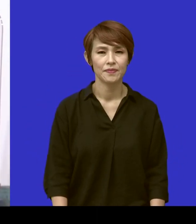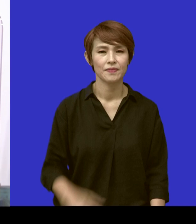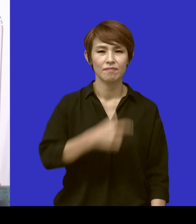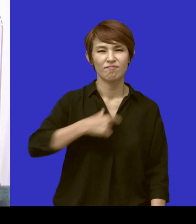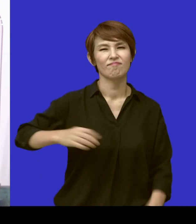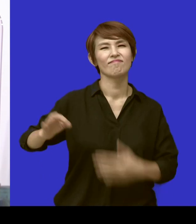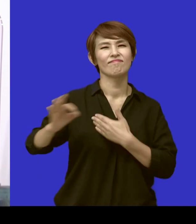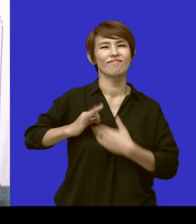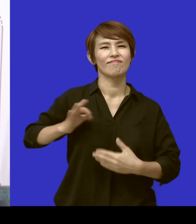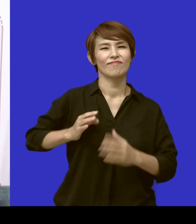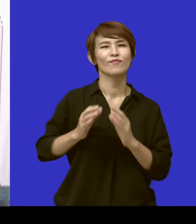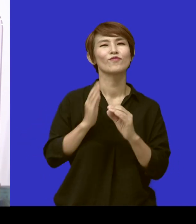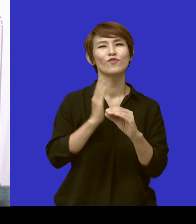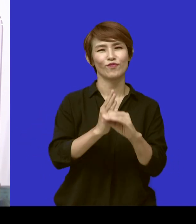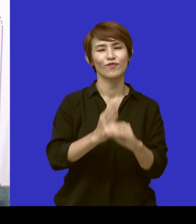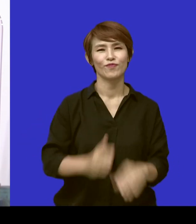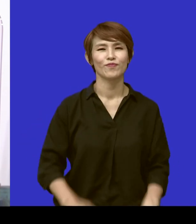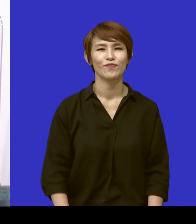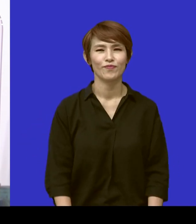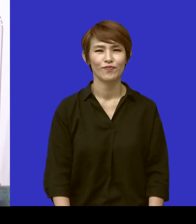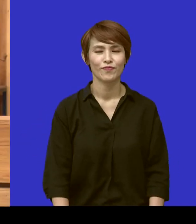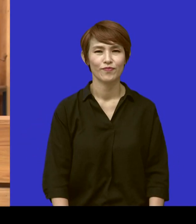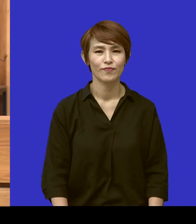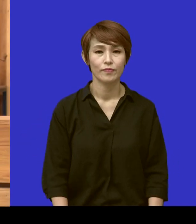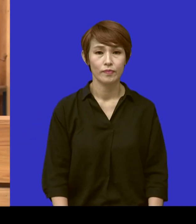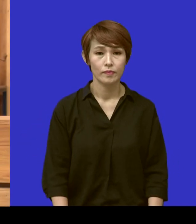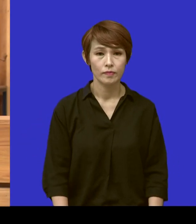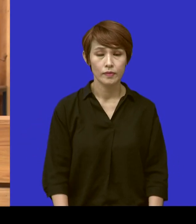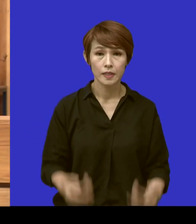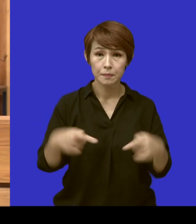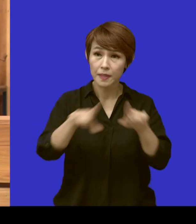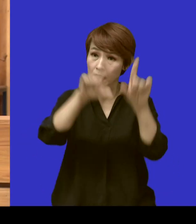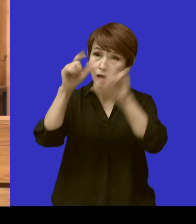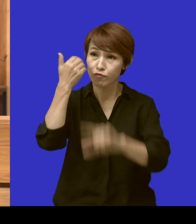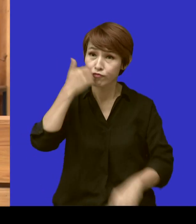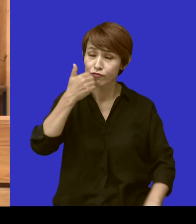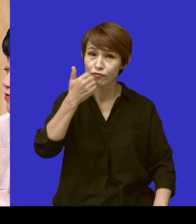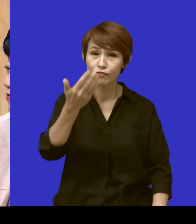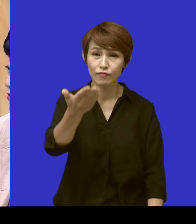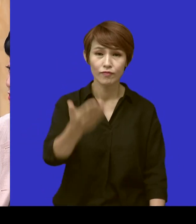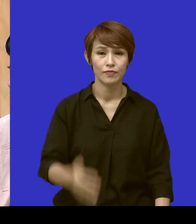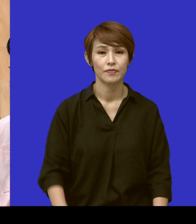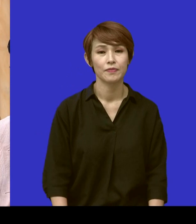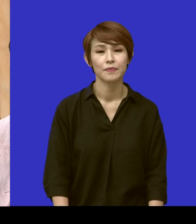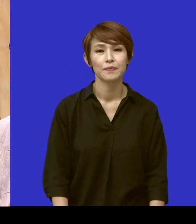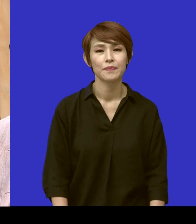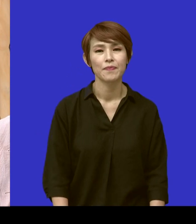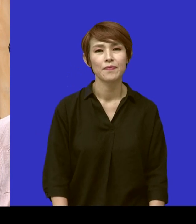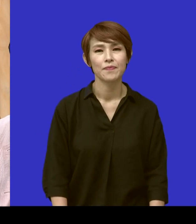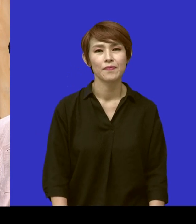기초 수급자로 살고 있습니다. 네. 누구랑 같이 살고 있나요?